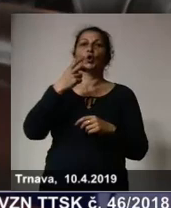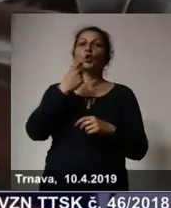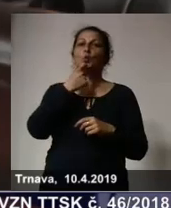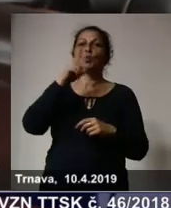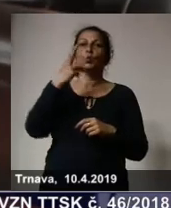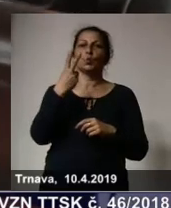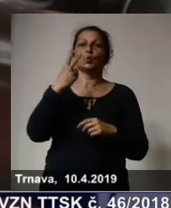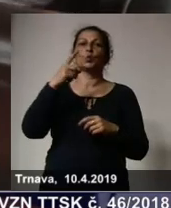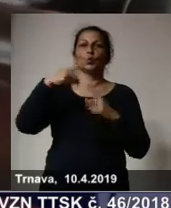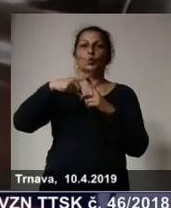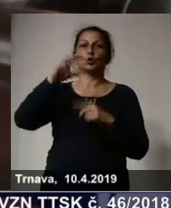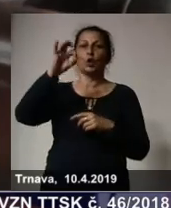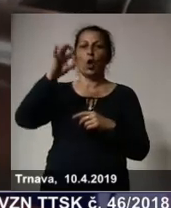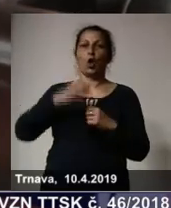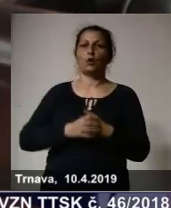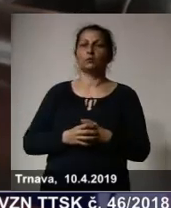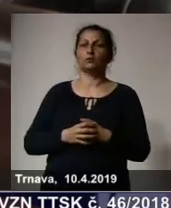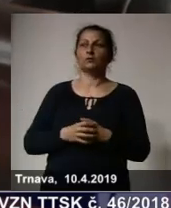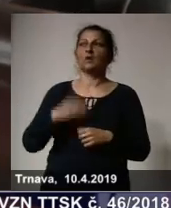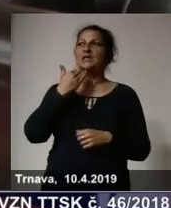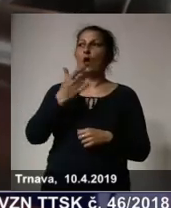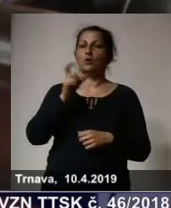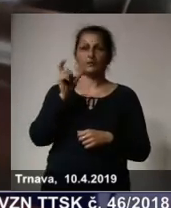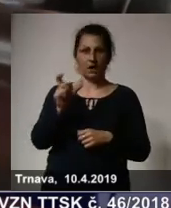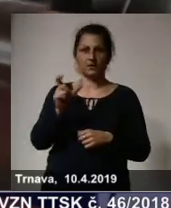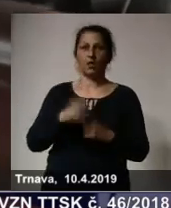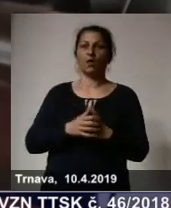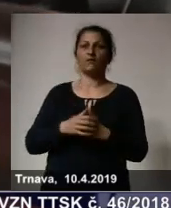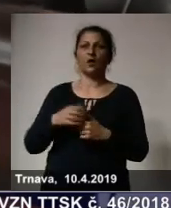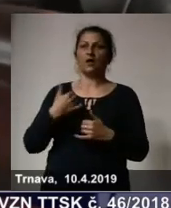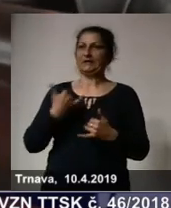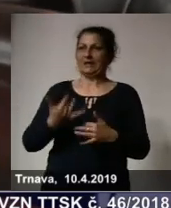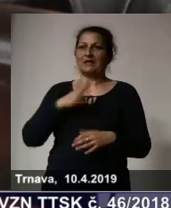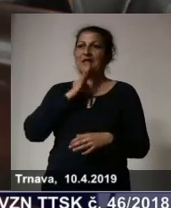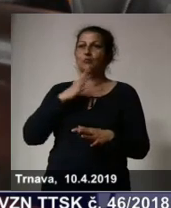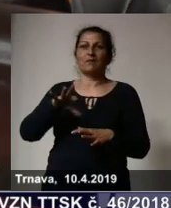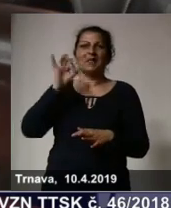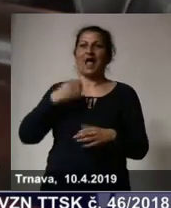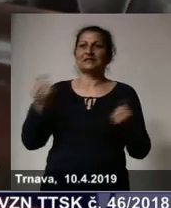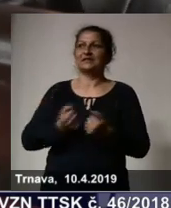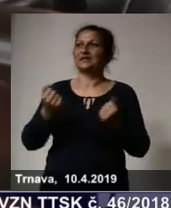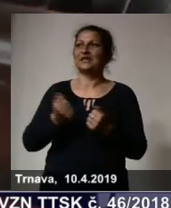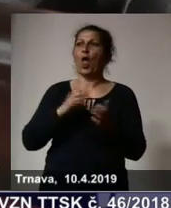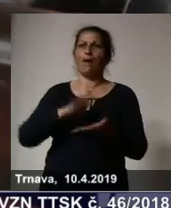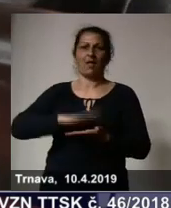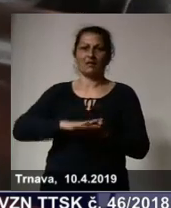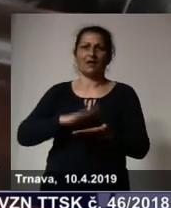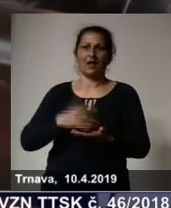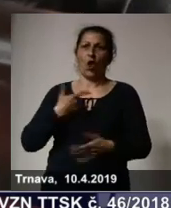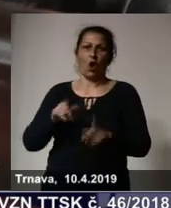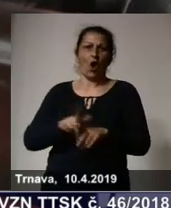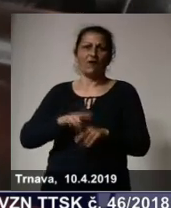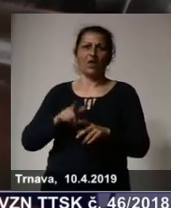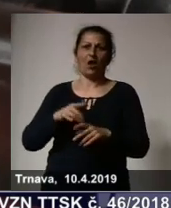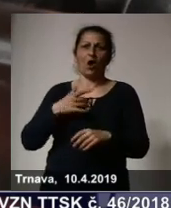Ďakujem za slovo. Ja by som bol veľmi rád, keby sa donieslo to VZN-ko sem, ja ho nemôžem nájsť tak rýchlo a tiež sa obávam, že či to je v súlade s